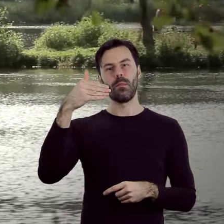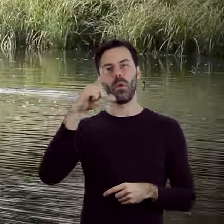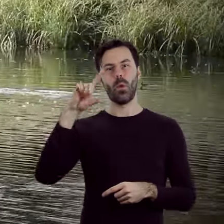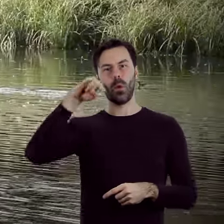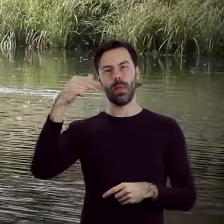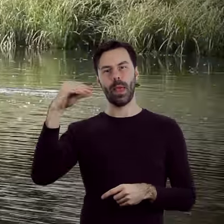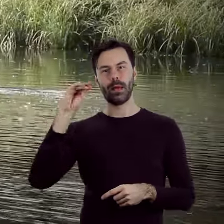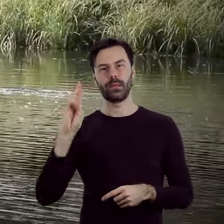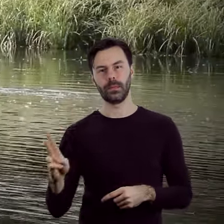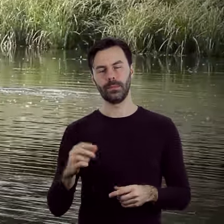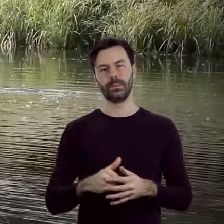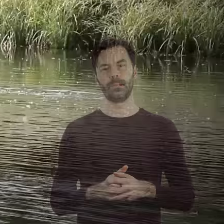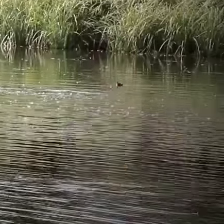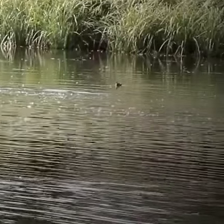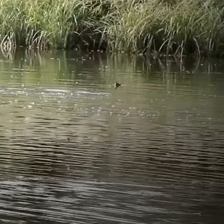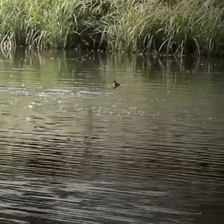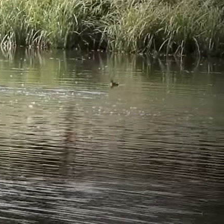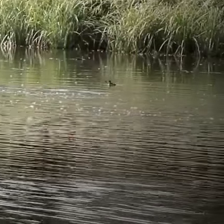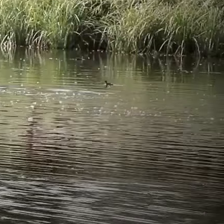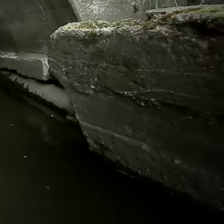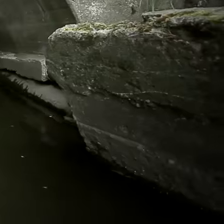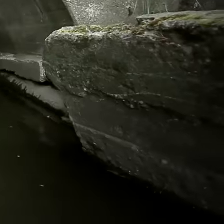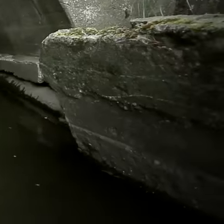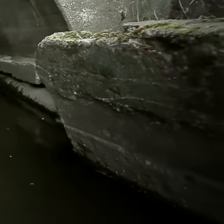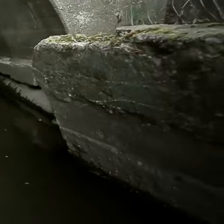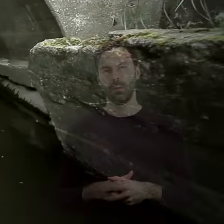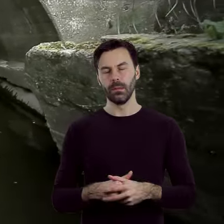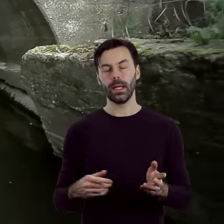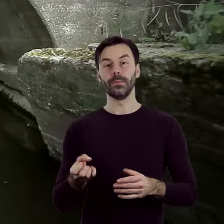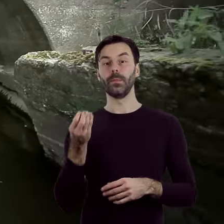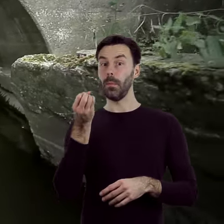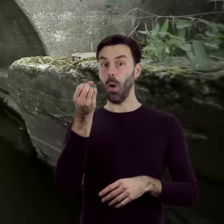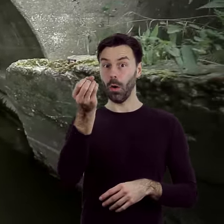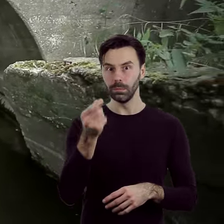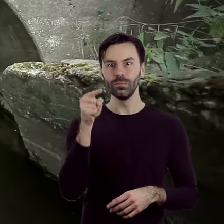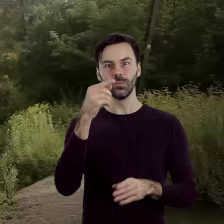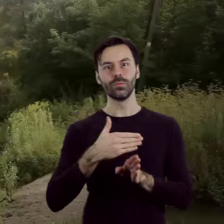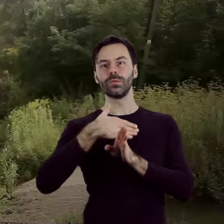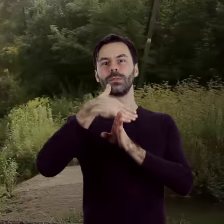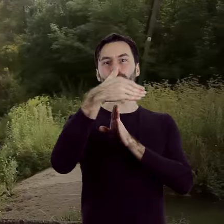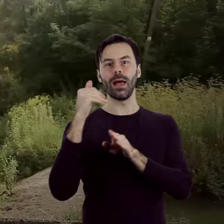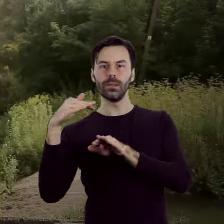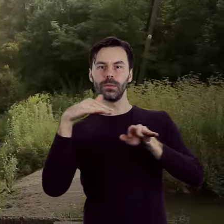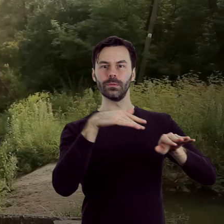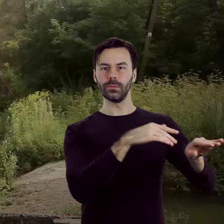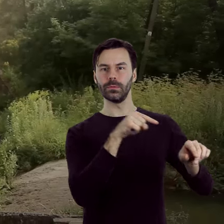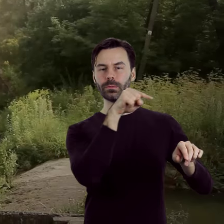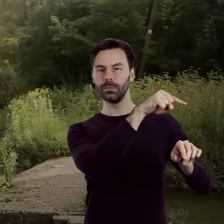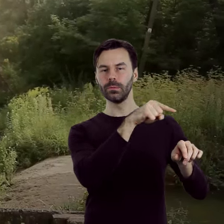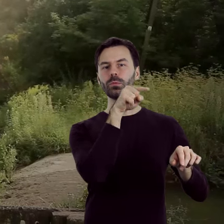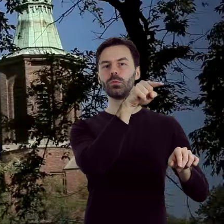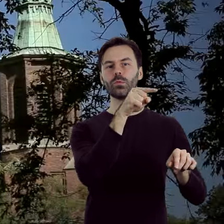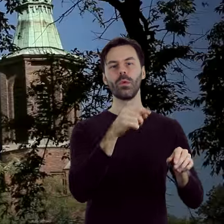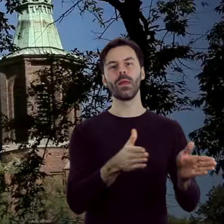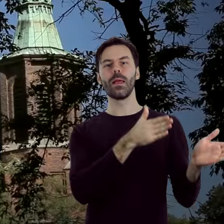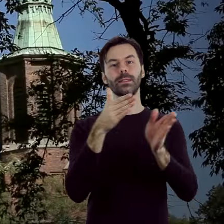Młynku, miejsce letniego wypoczynku dla mieszkańców Dąbrowy. Za Młynkiem Olechówka mija tory kolejowe i